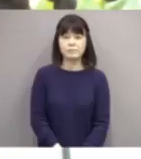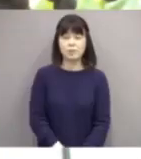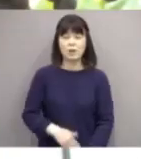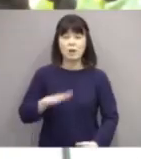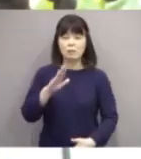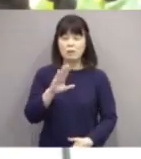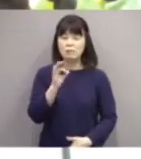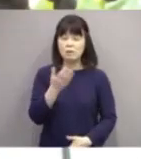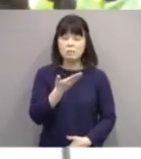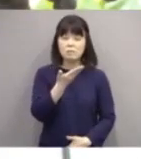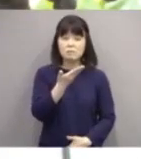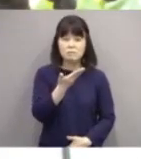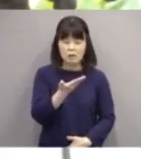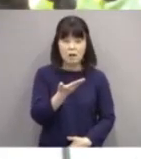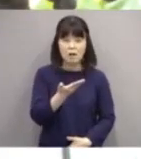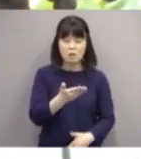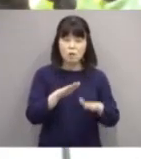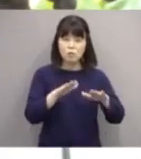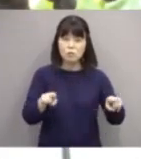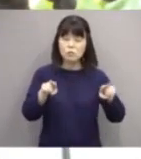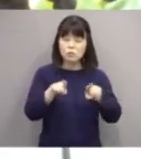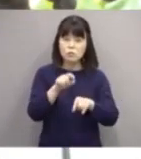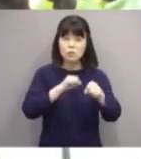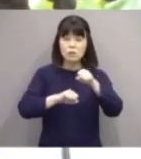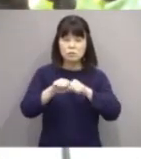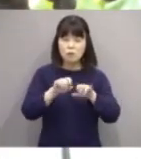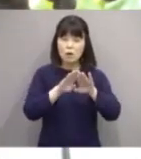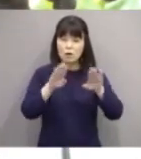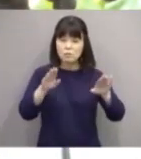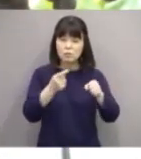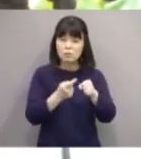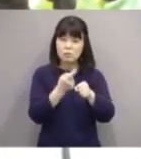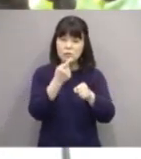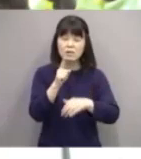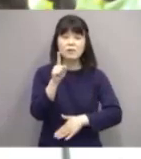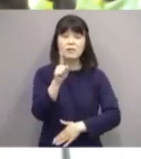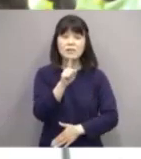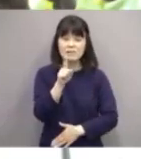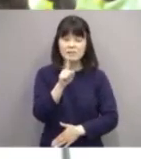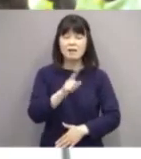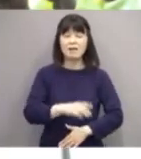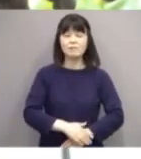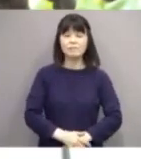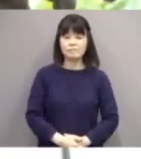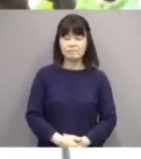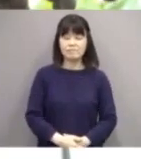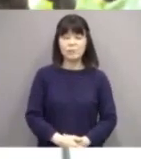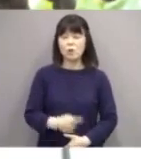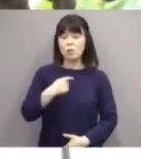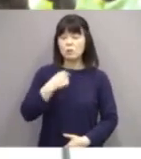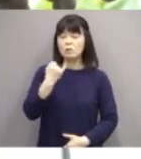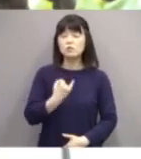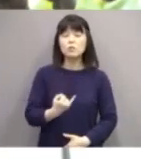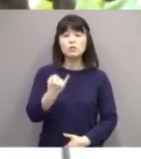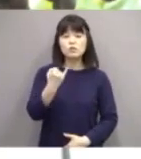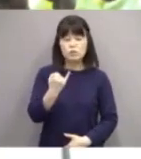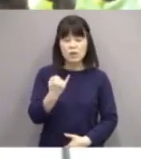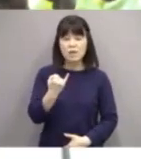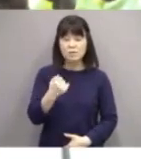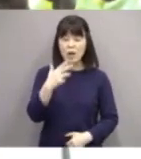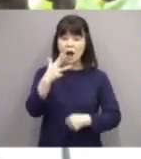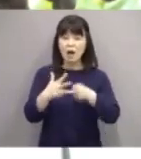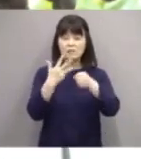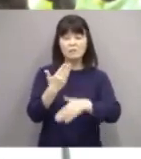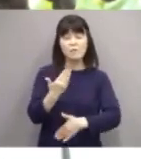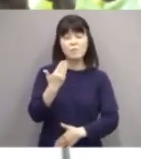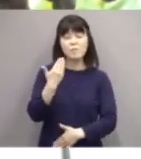テゼンさんはどういうきっかけで子どもたちと関わるようになったんですか？ はい、私の娘が今から8年ぐ